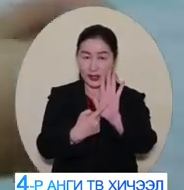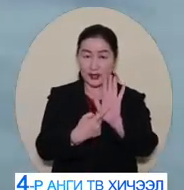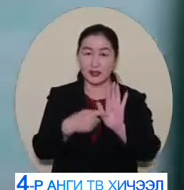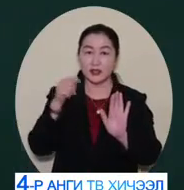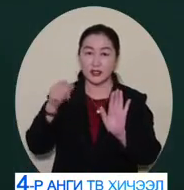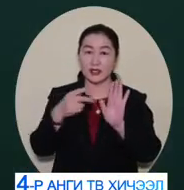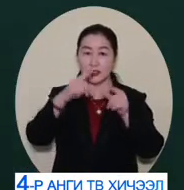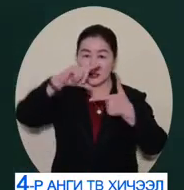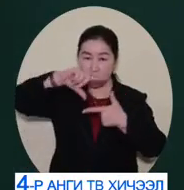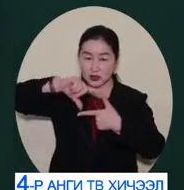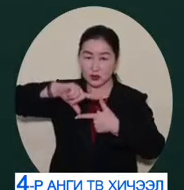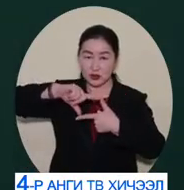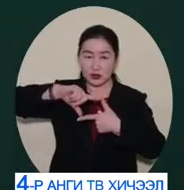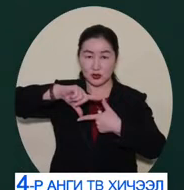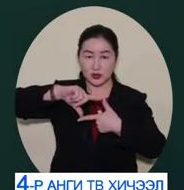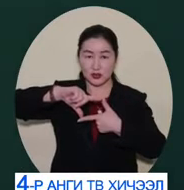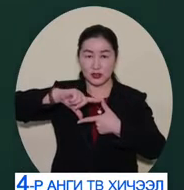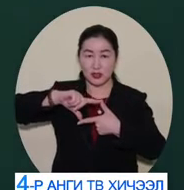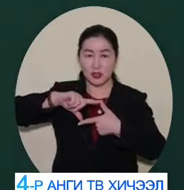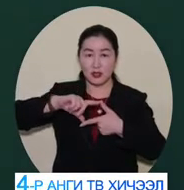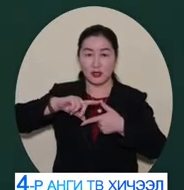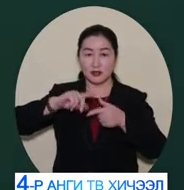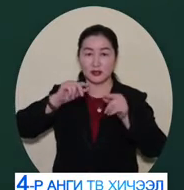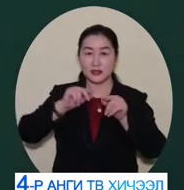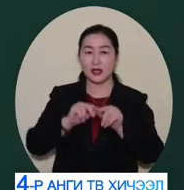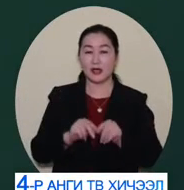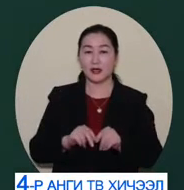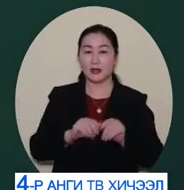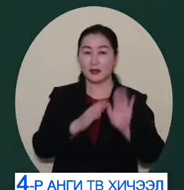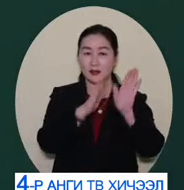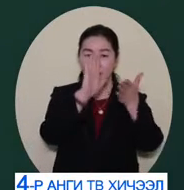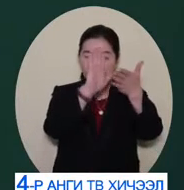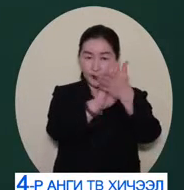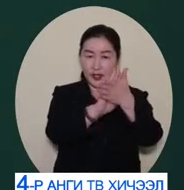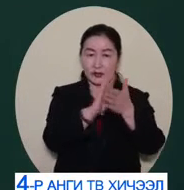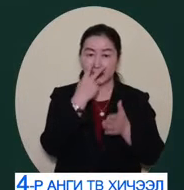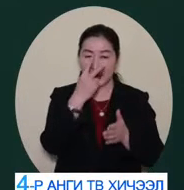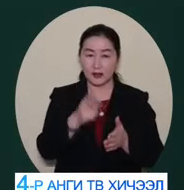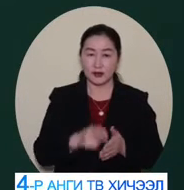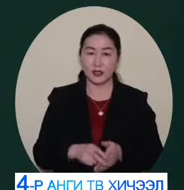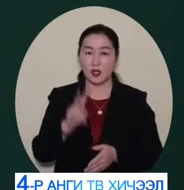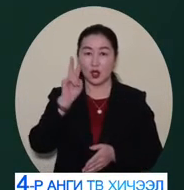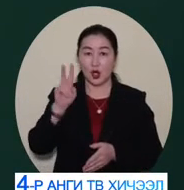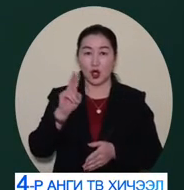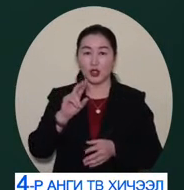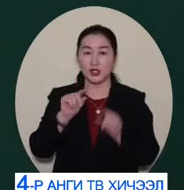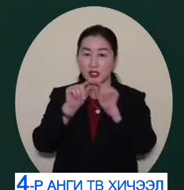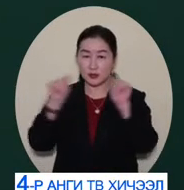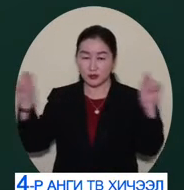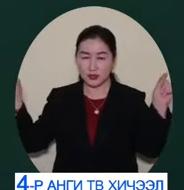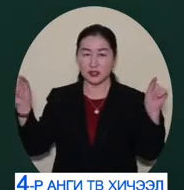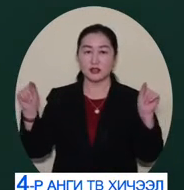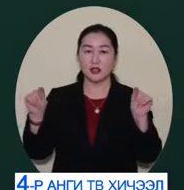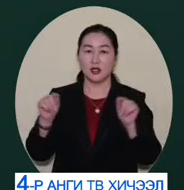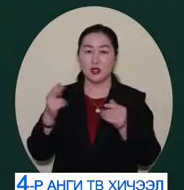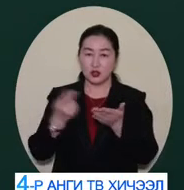За энэ тэгш үзэгт дүрсийнхээ бүгдээрээ энд байрлуулаад тавьчих. За. За хоёр хэмжээст гээд багш нь хэлсэн тийм ээ